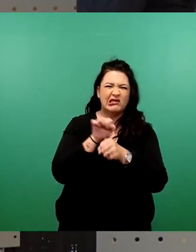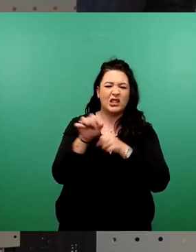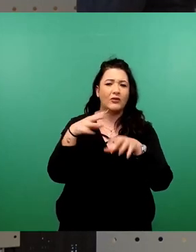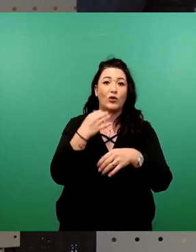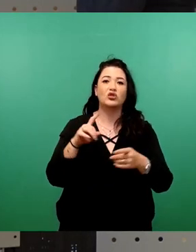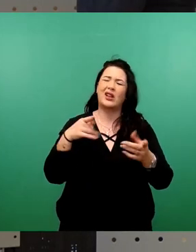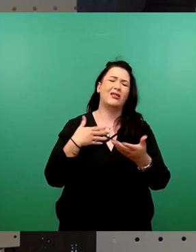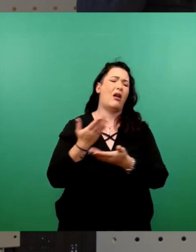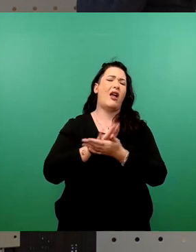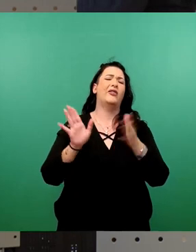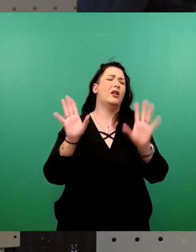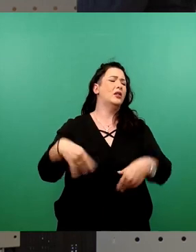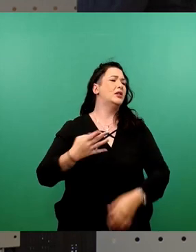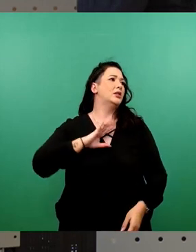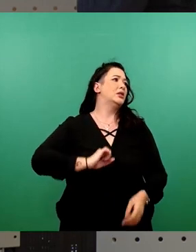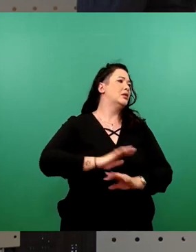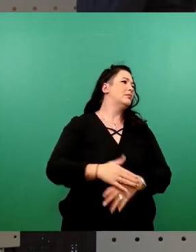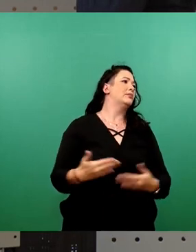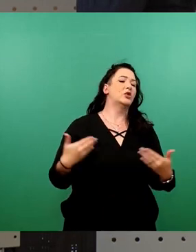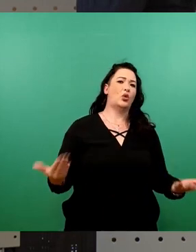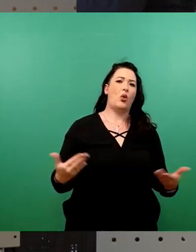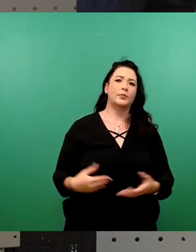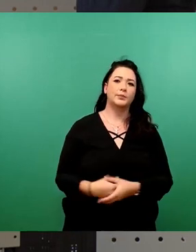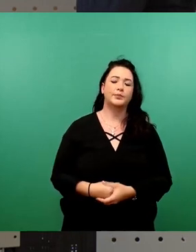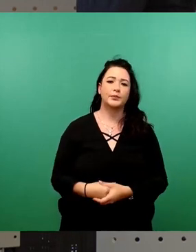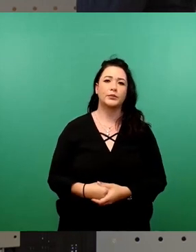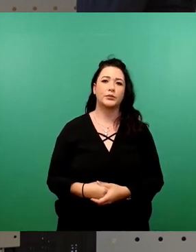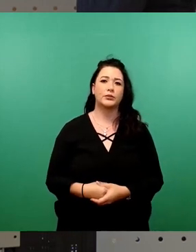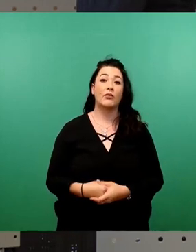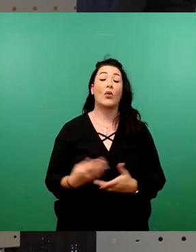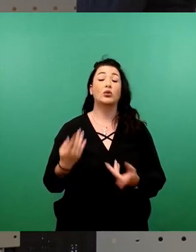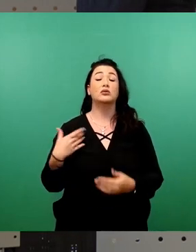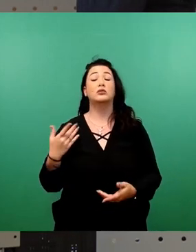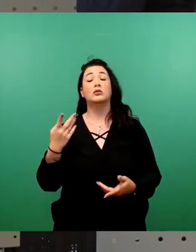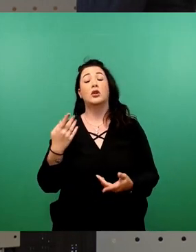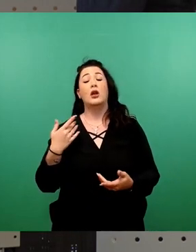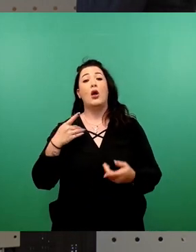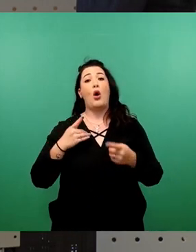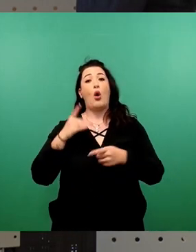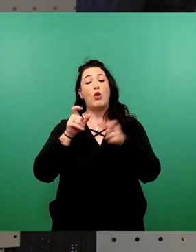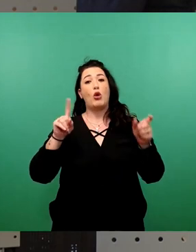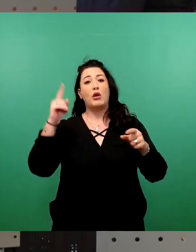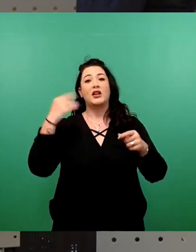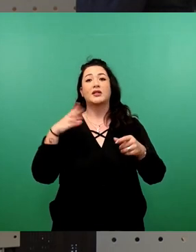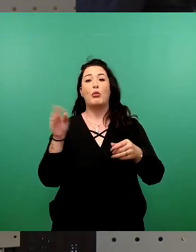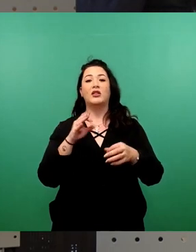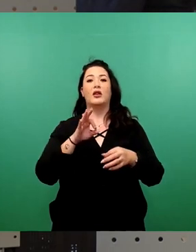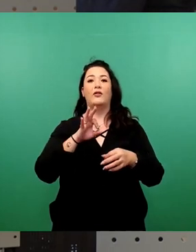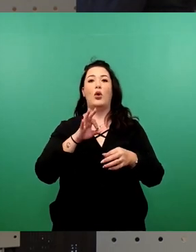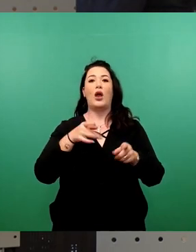der Kindererziehung manchmal. Und der Oberbürgermeister mit einem FDP-Parteibuch, der ja auch als